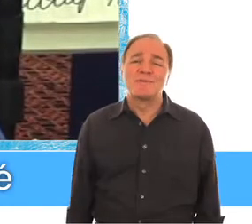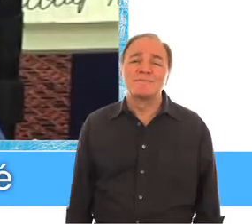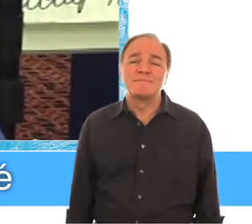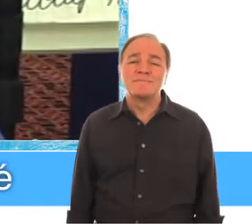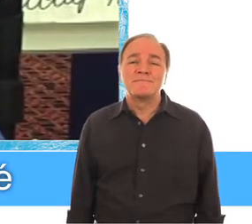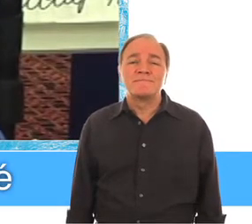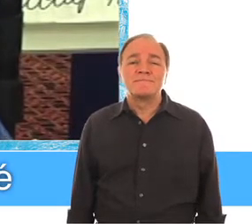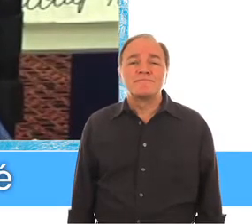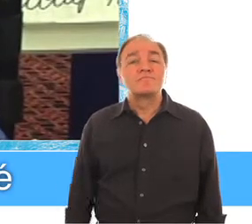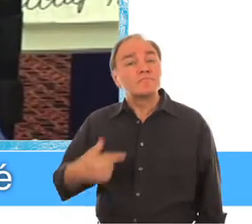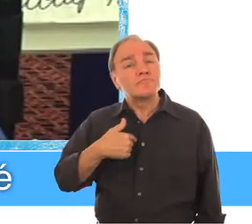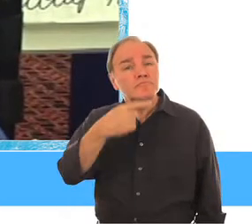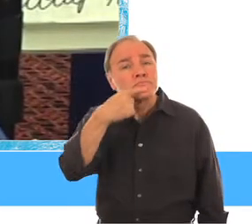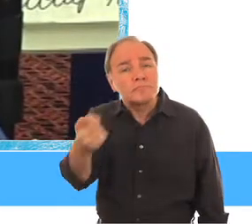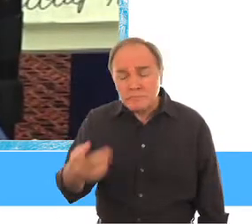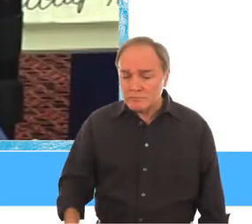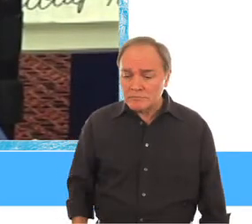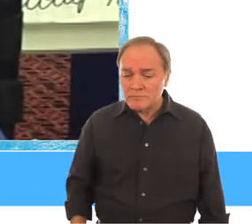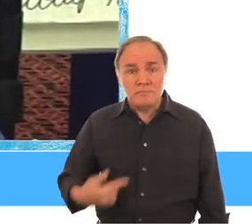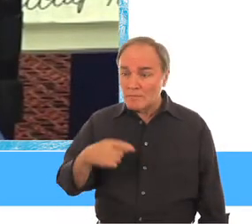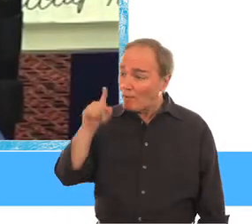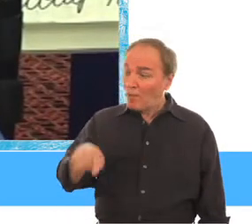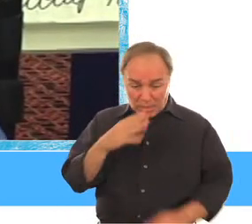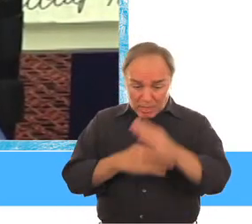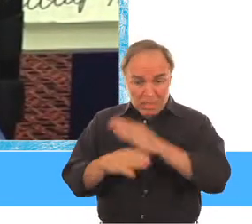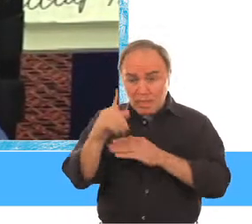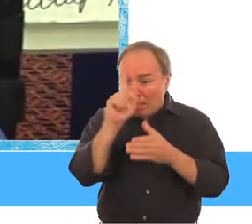J'aimerais dire qu'il est inutile d'être obsédé ou replié sur soi-même.